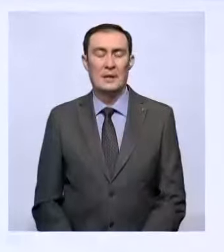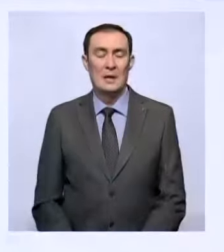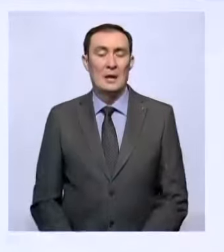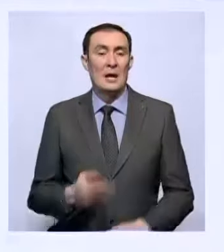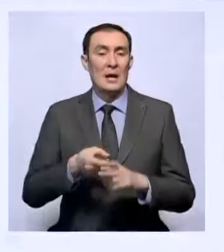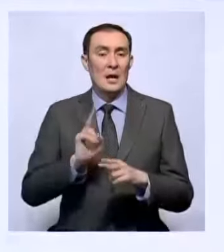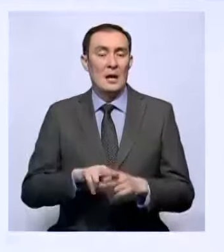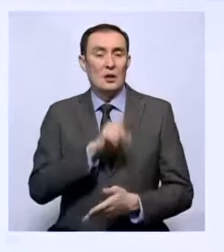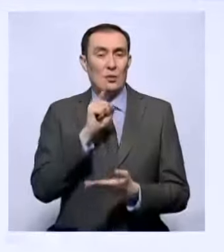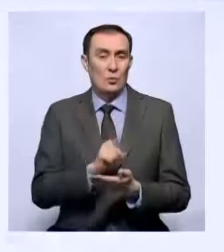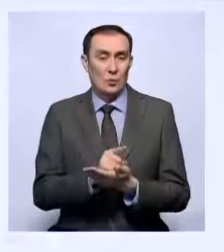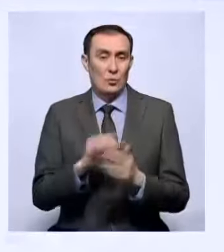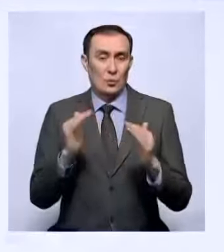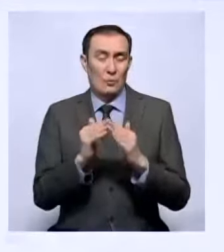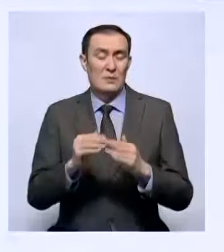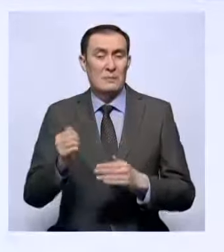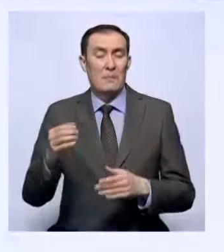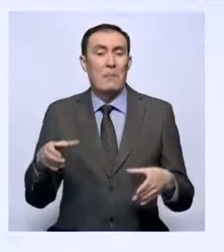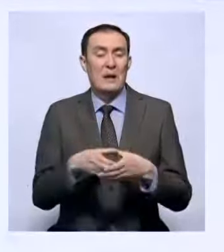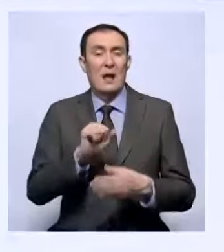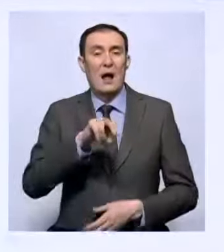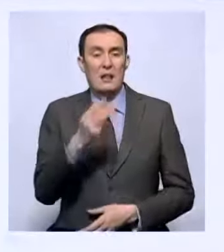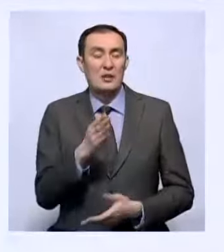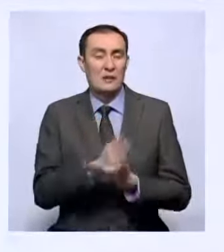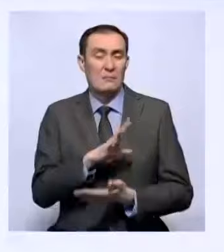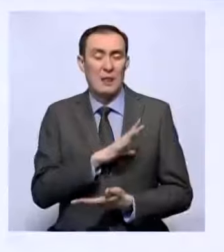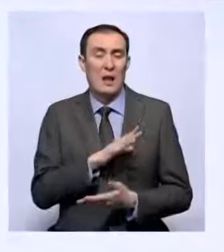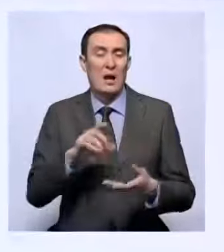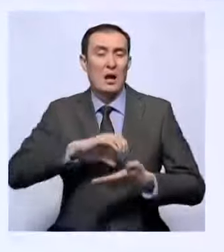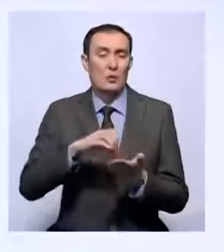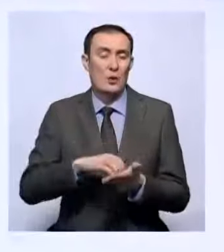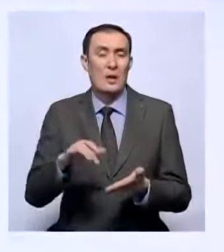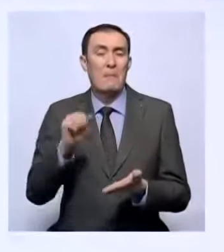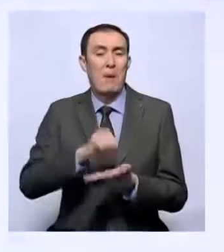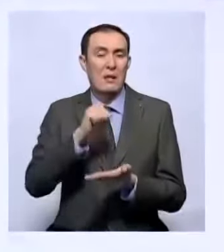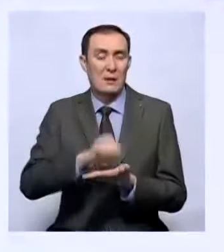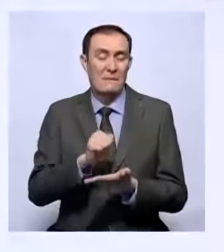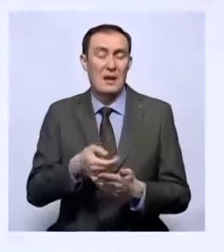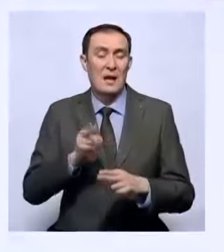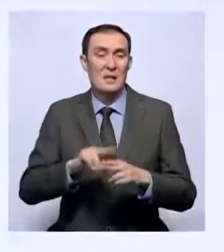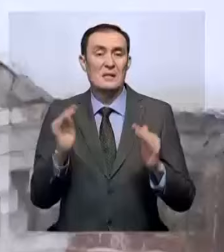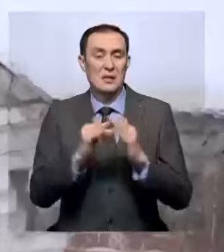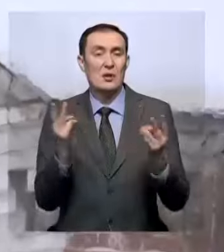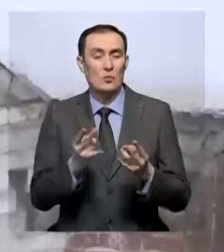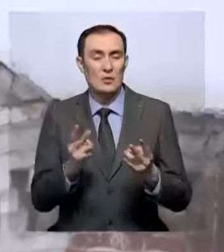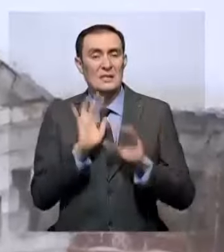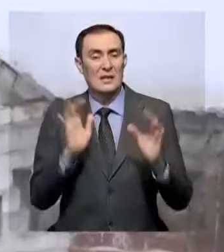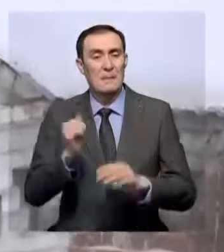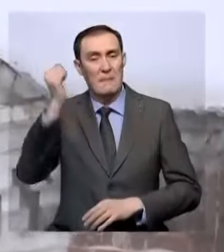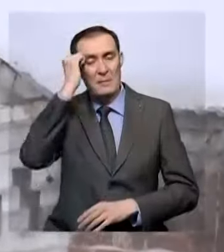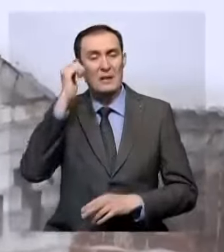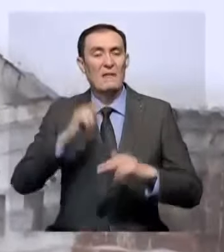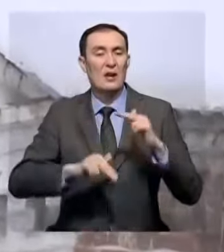Этот дом, к примеру, связан с историей партии «Алаш». Здесь располагалась контора и полиграфия, поэтому это здание следует признать